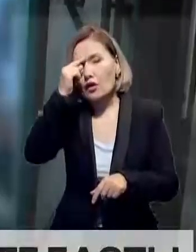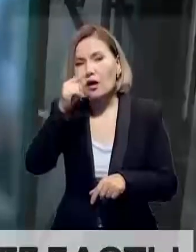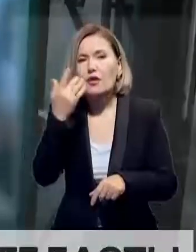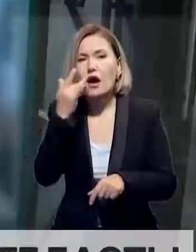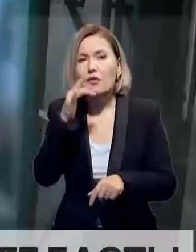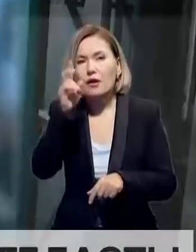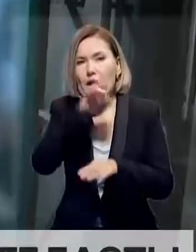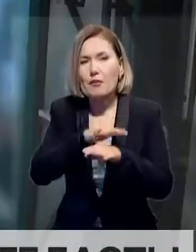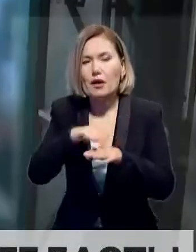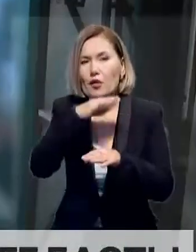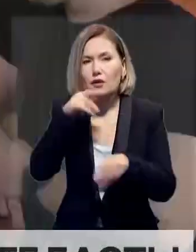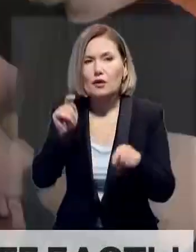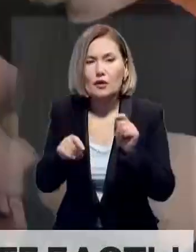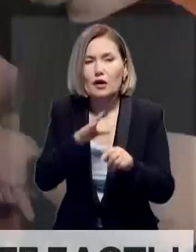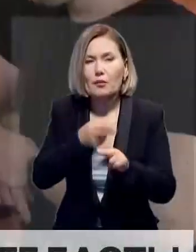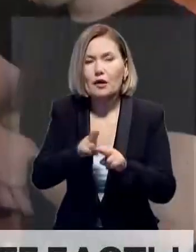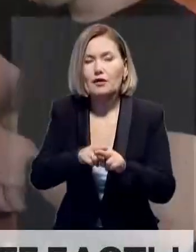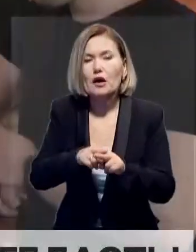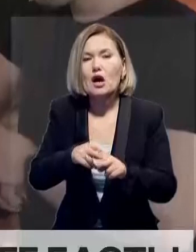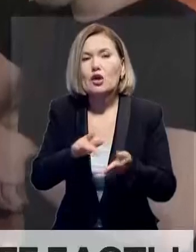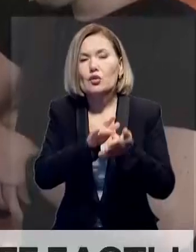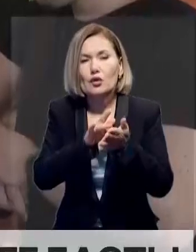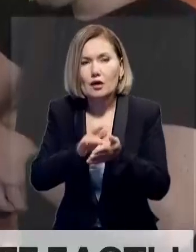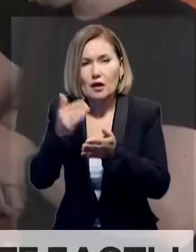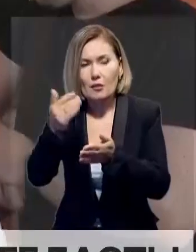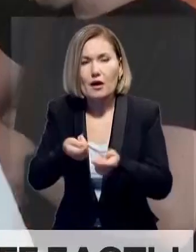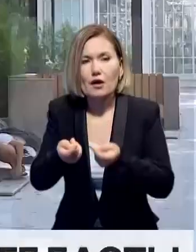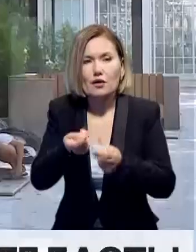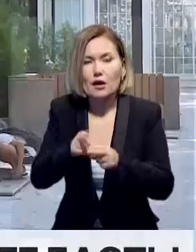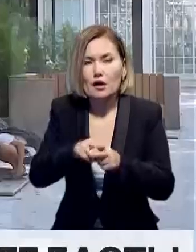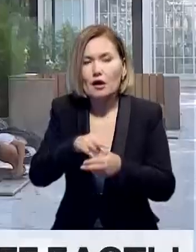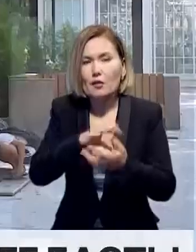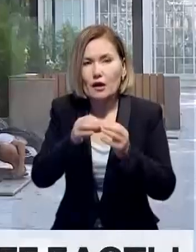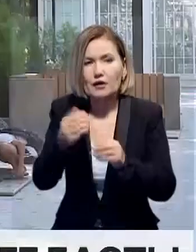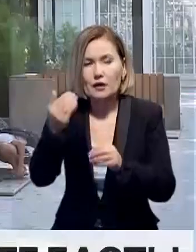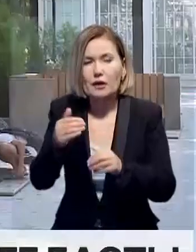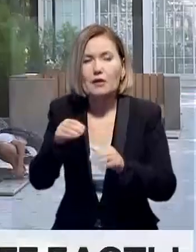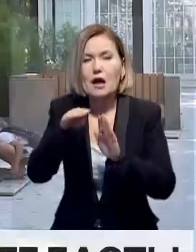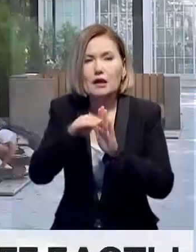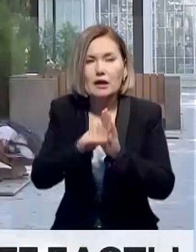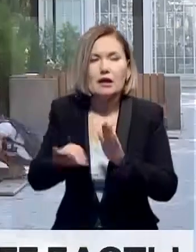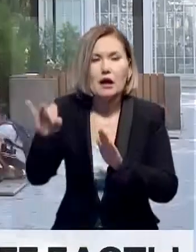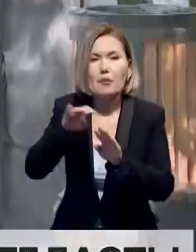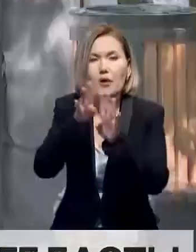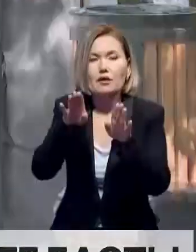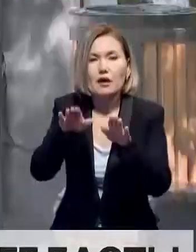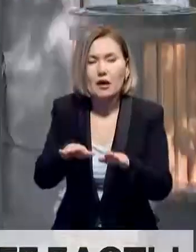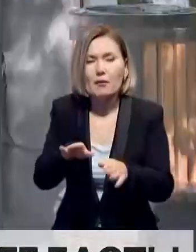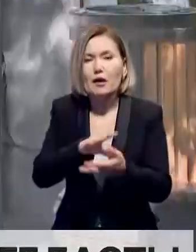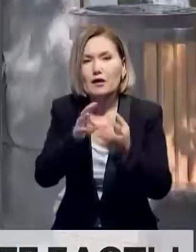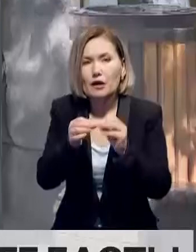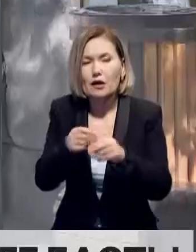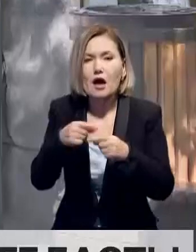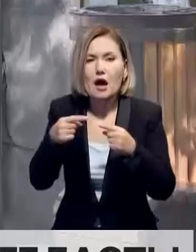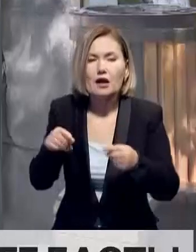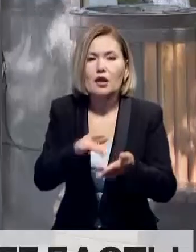Америка мемлекеттерінен табан тіреген. Туризм басқармасы саяхаттаушылардың сұранысы бойынша оларға тарихи кешендер мен табиғи орындар,